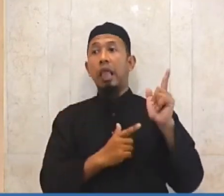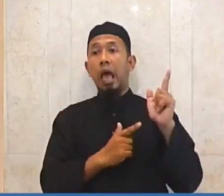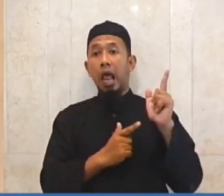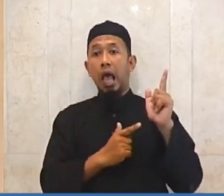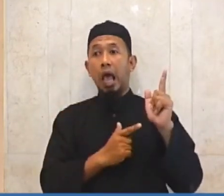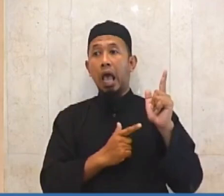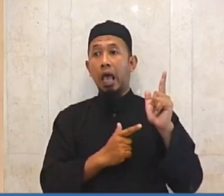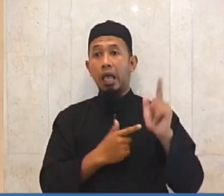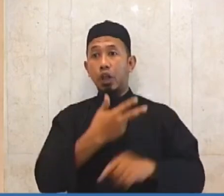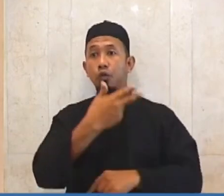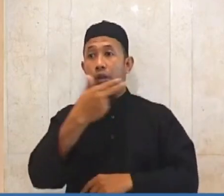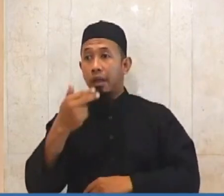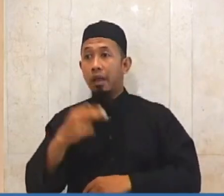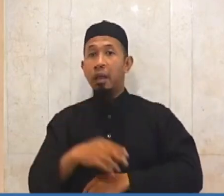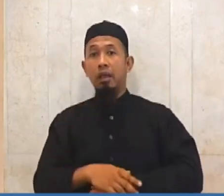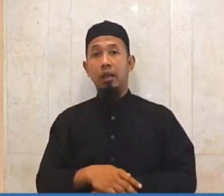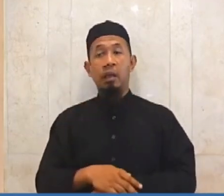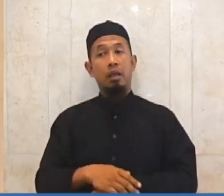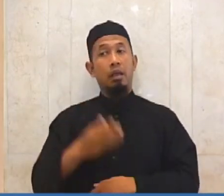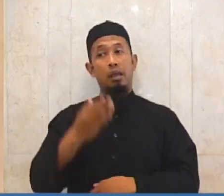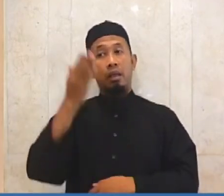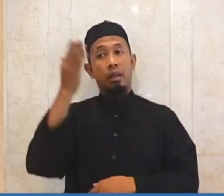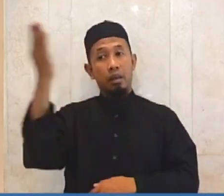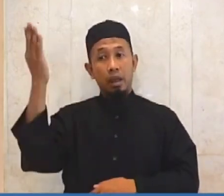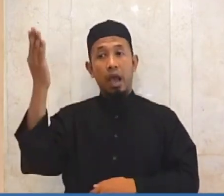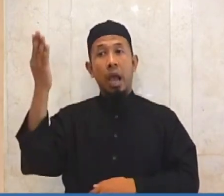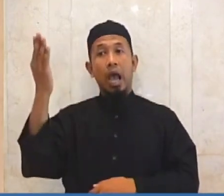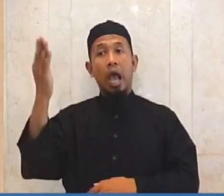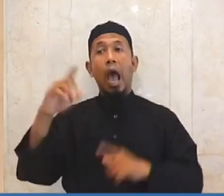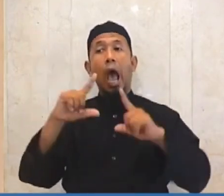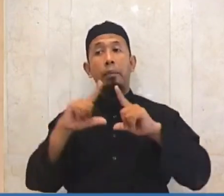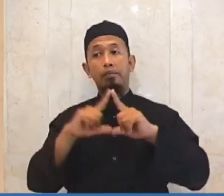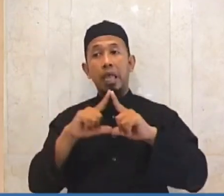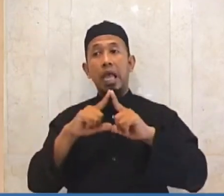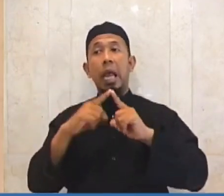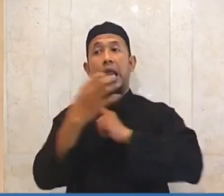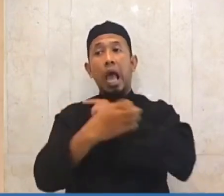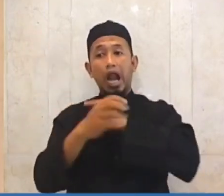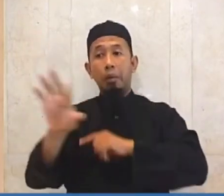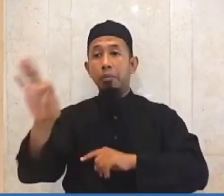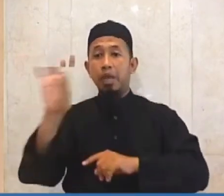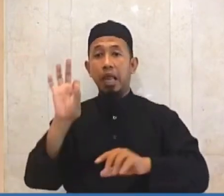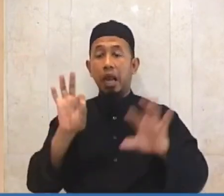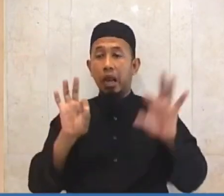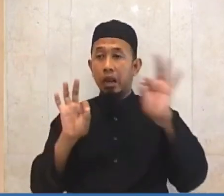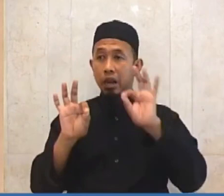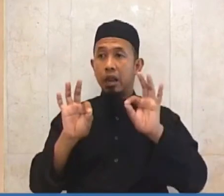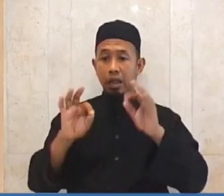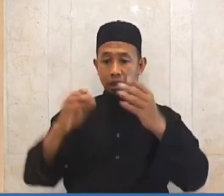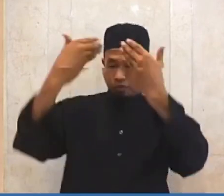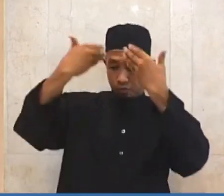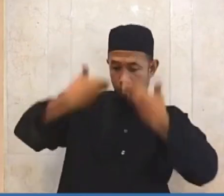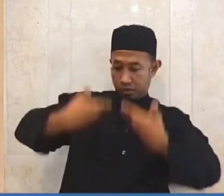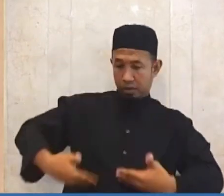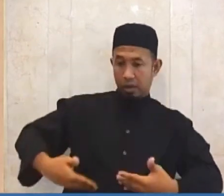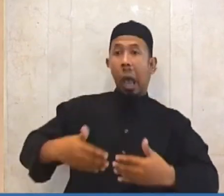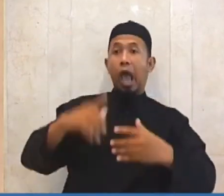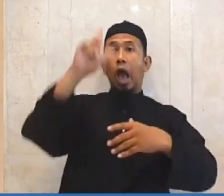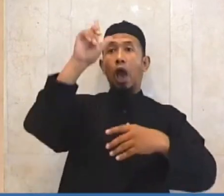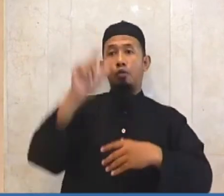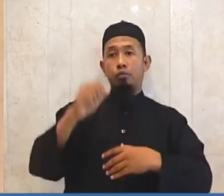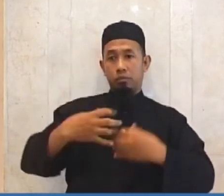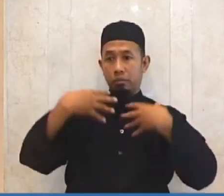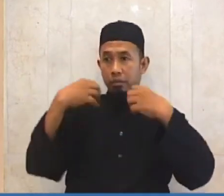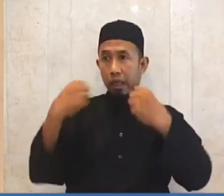Indonesia mereka adalah Abdi Negara pilihan baik dari segi jasmani harus sehat dari segi rohani